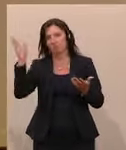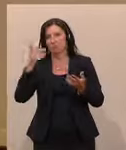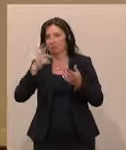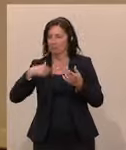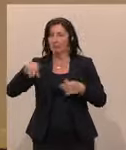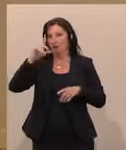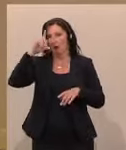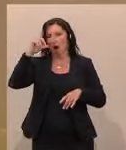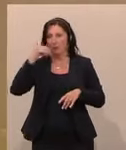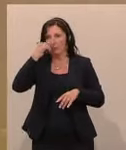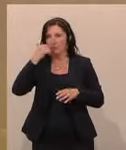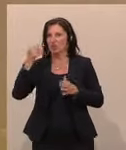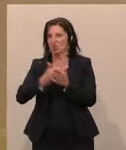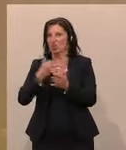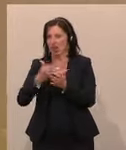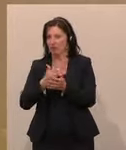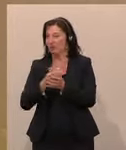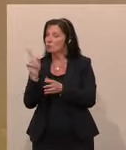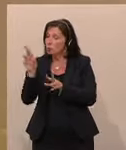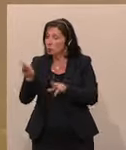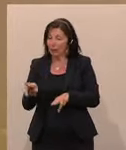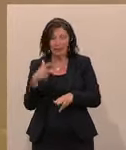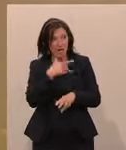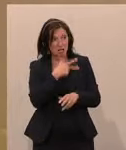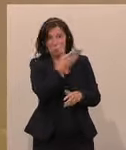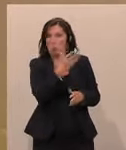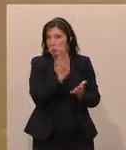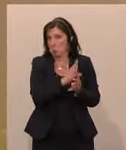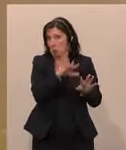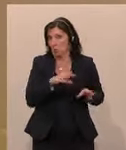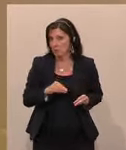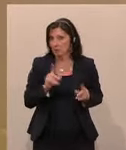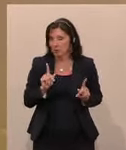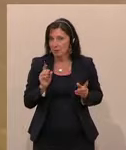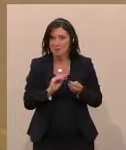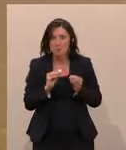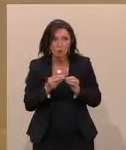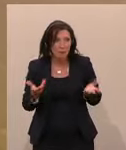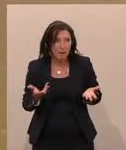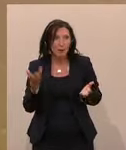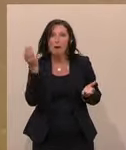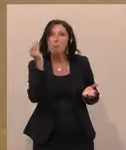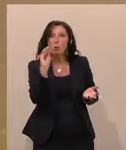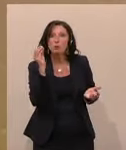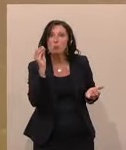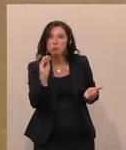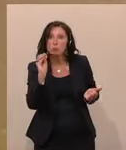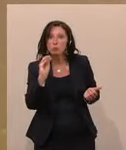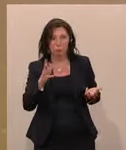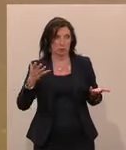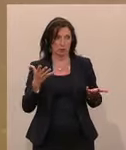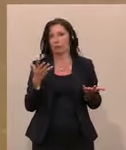Sie da ja nicht Unrecht, die SPÖ toleriert das offensichtlich auch, das stimmt, das ist aber das grundsätzliche Problem, der Postings macht während dem Marathon,